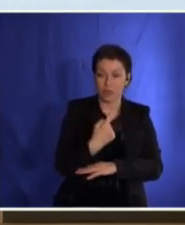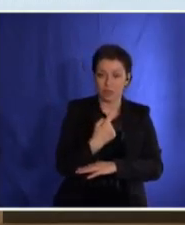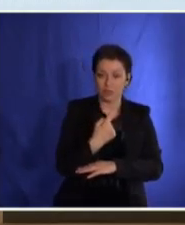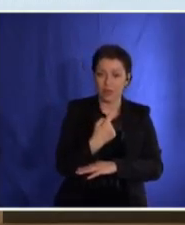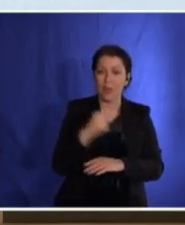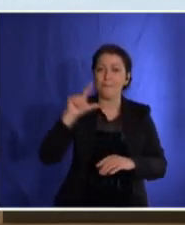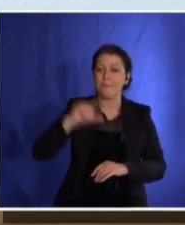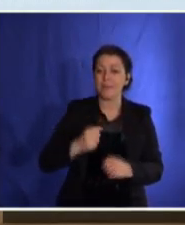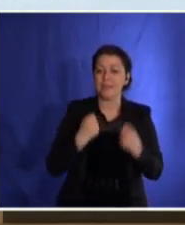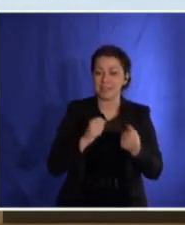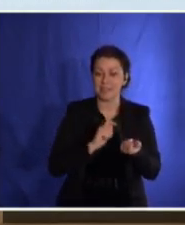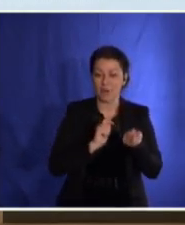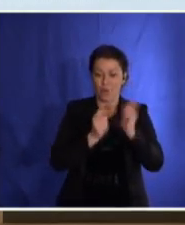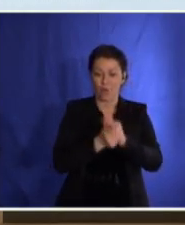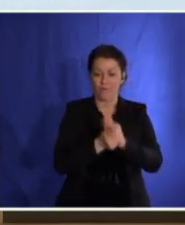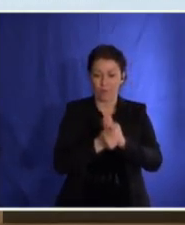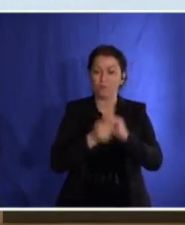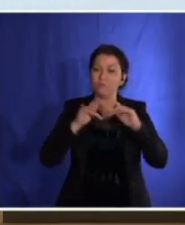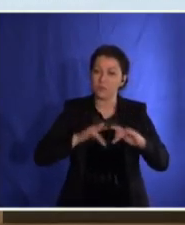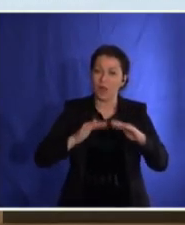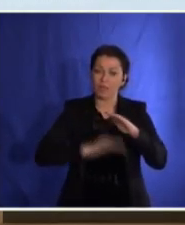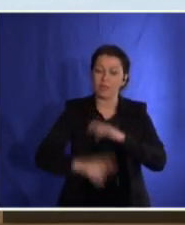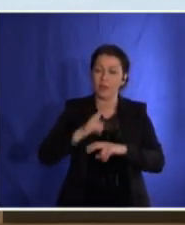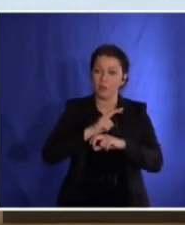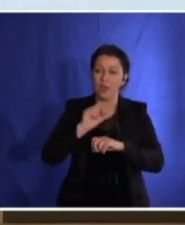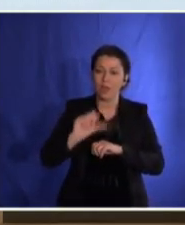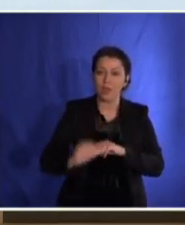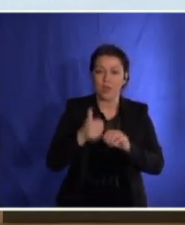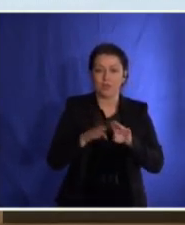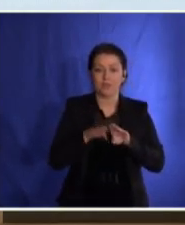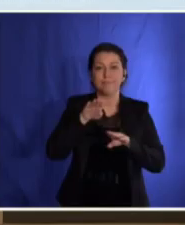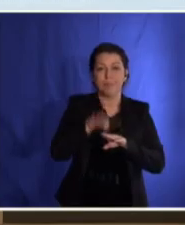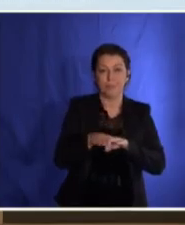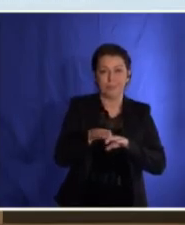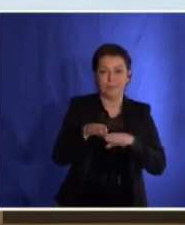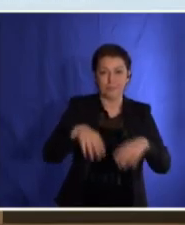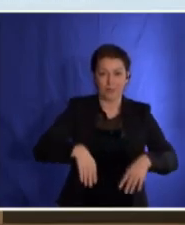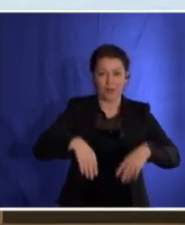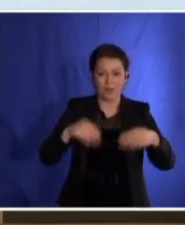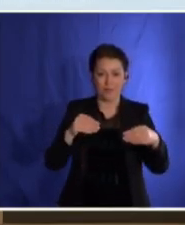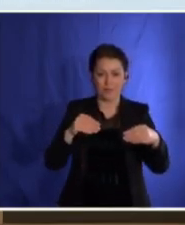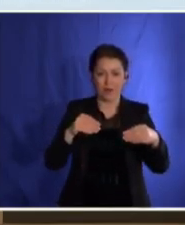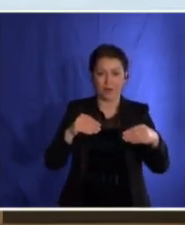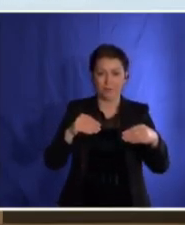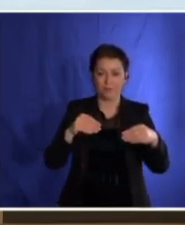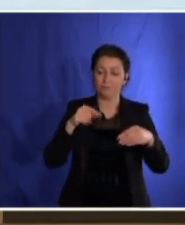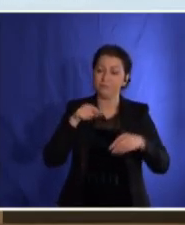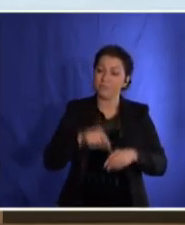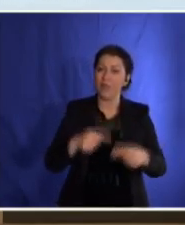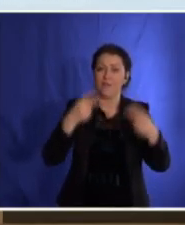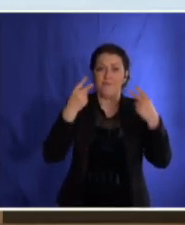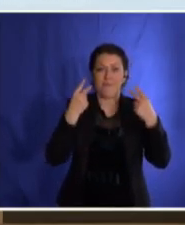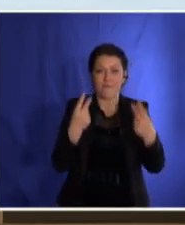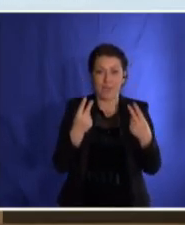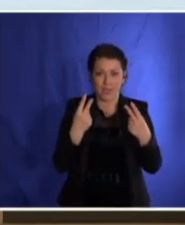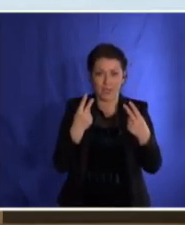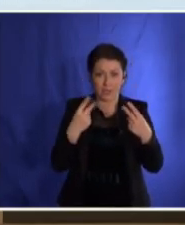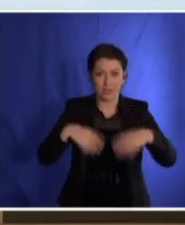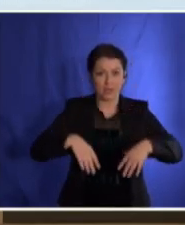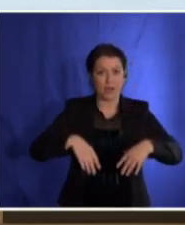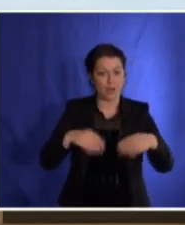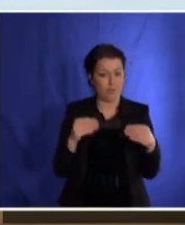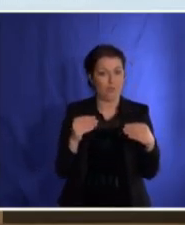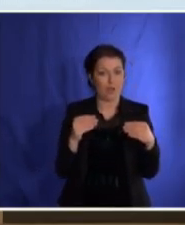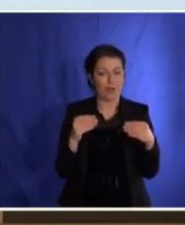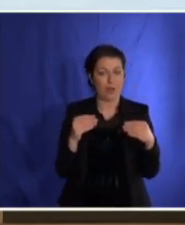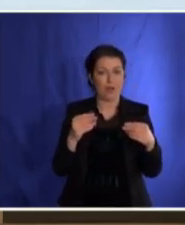wir in Niederösterreich einen Anfang gemacht. Das war ein wichtiger Anfang, das war ein